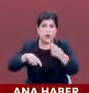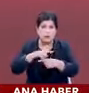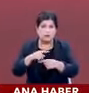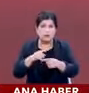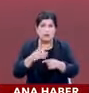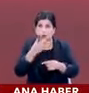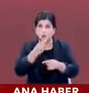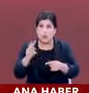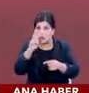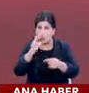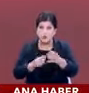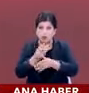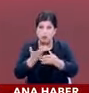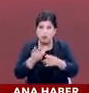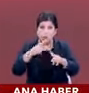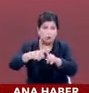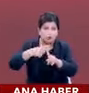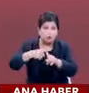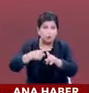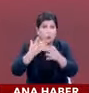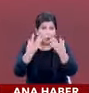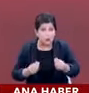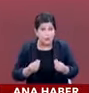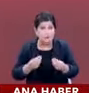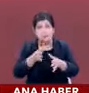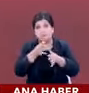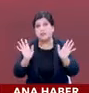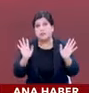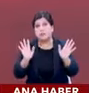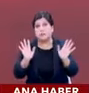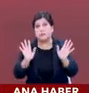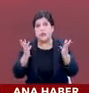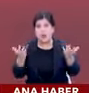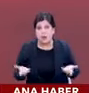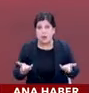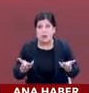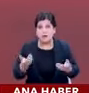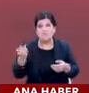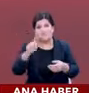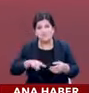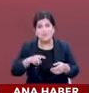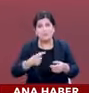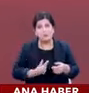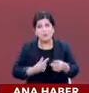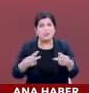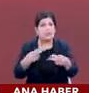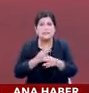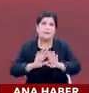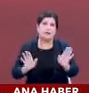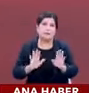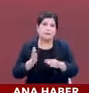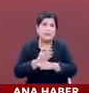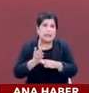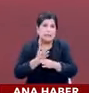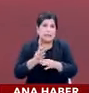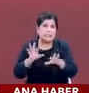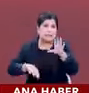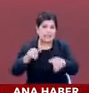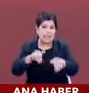sonuçların mı pozitif sonuçlanır mı bilememekteyiz Ama yine de umut kesilmez Neden Çünkü